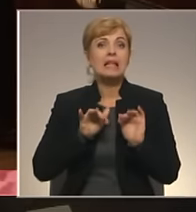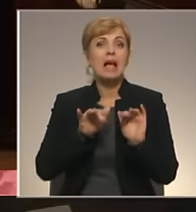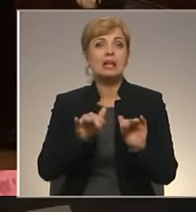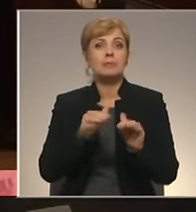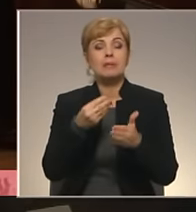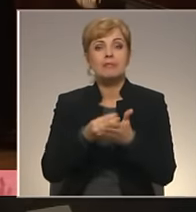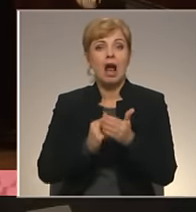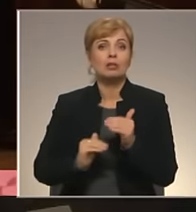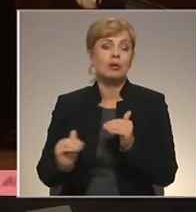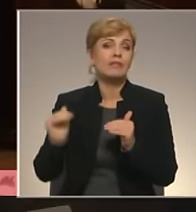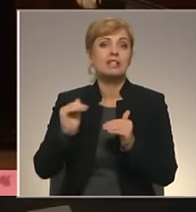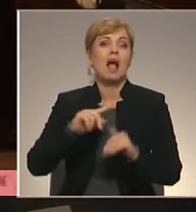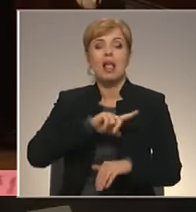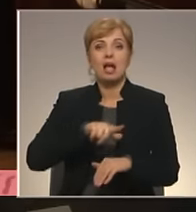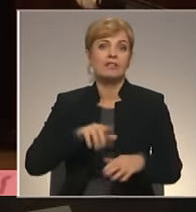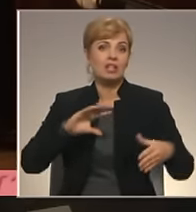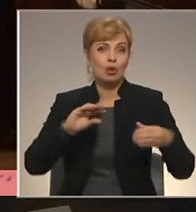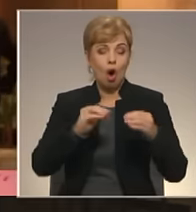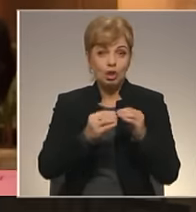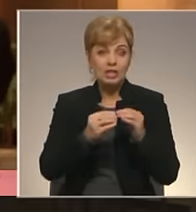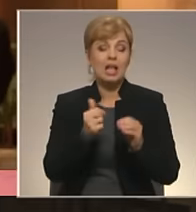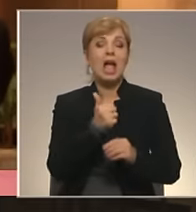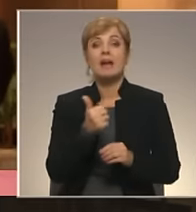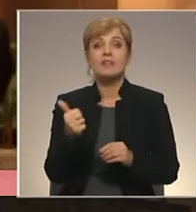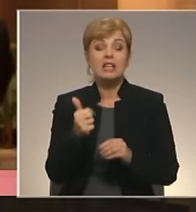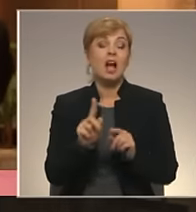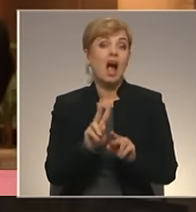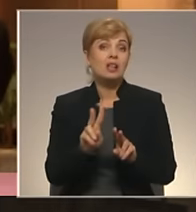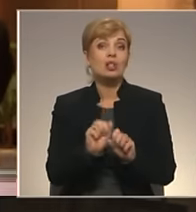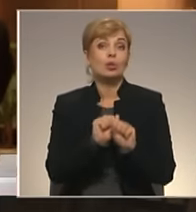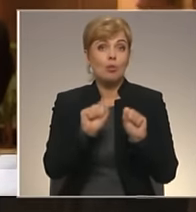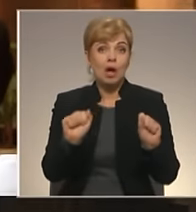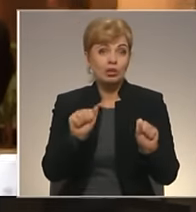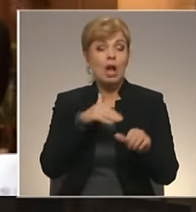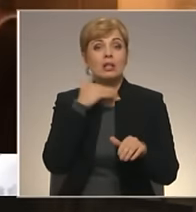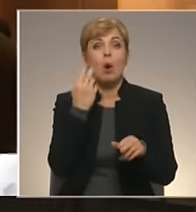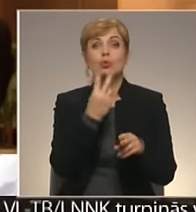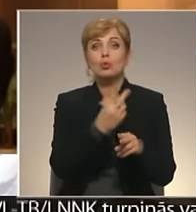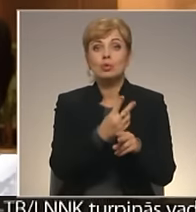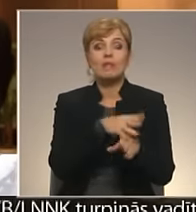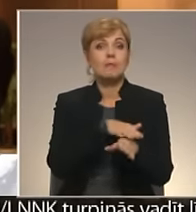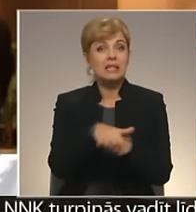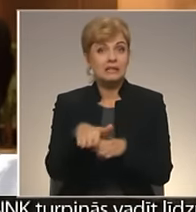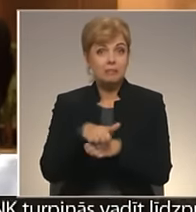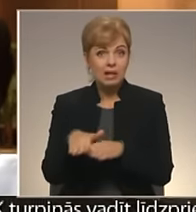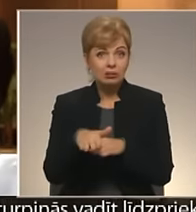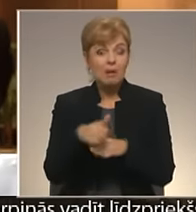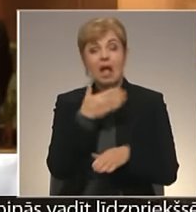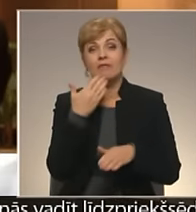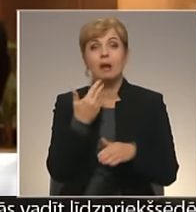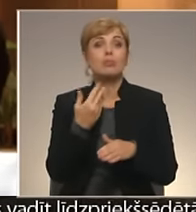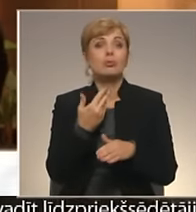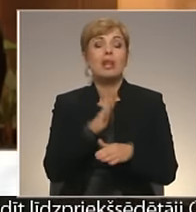arī visas Latvijas kontekstā. Viņi ir tie, kas nodrošina daudz uzdevumu izpildi, kuri noteikti varbūt nav tik